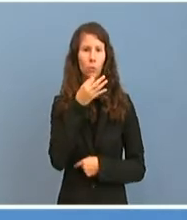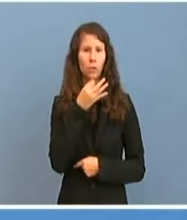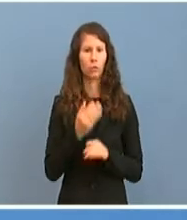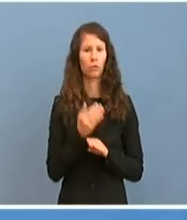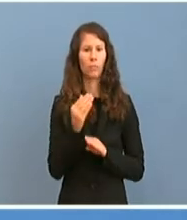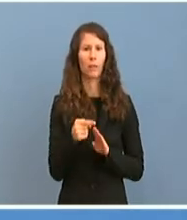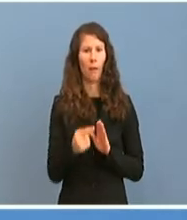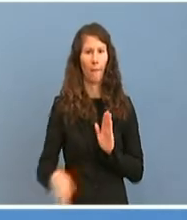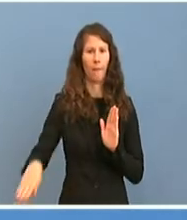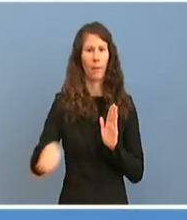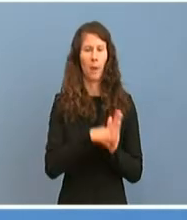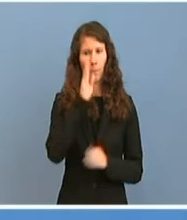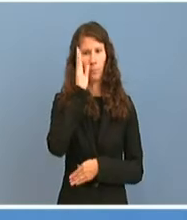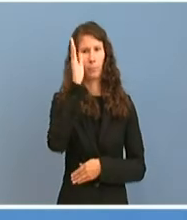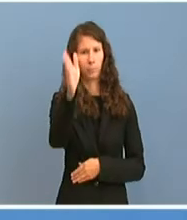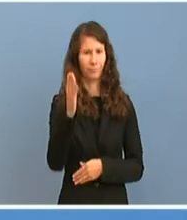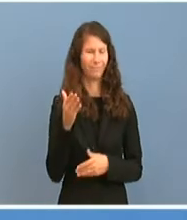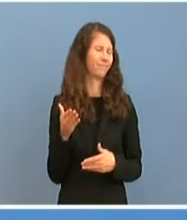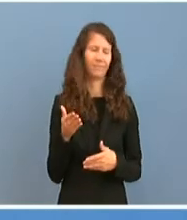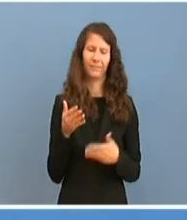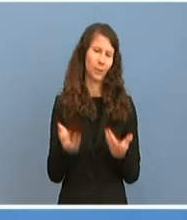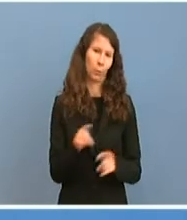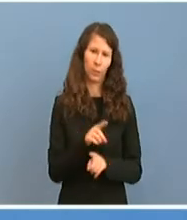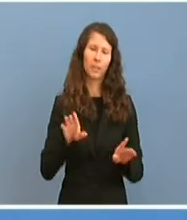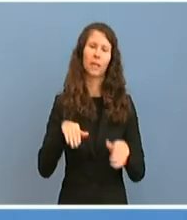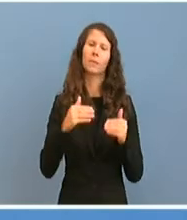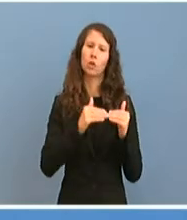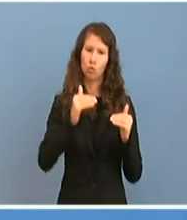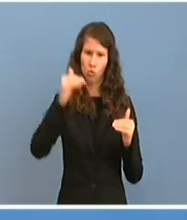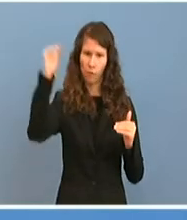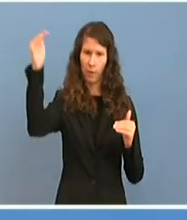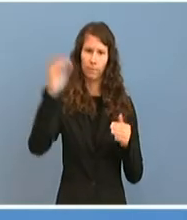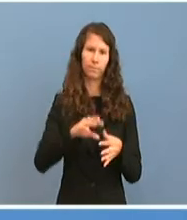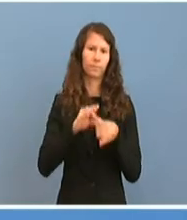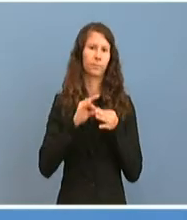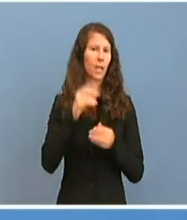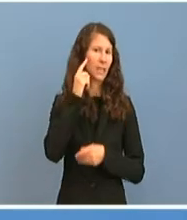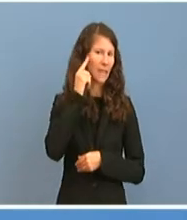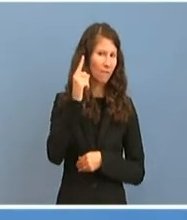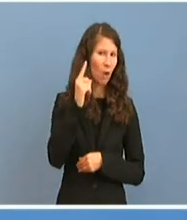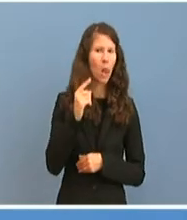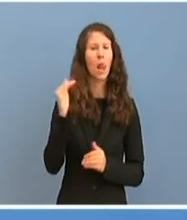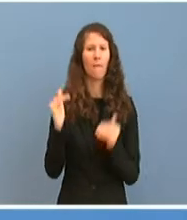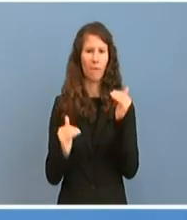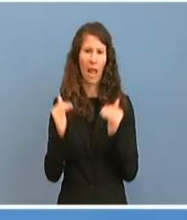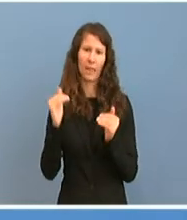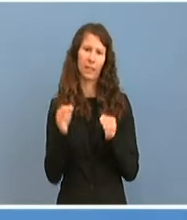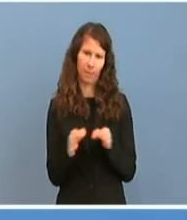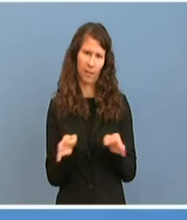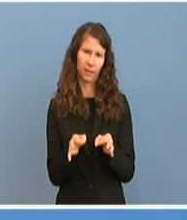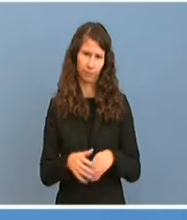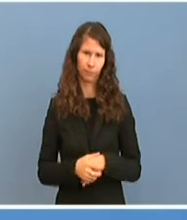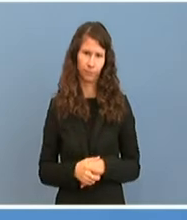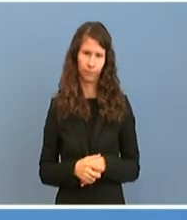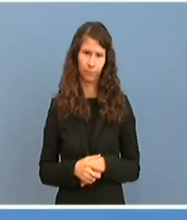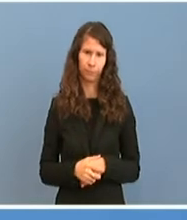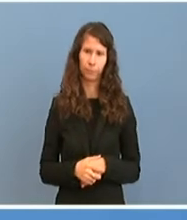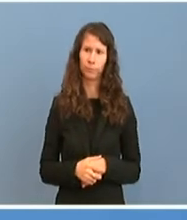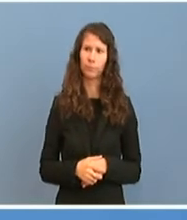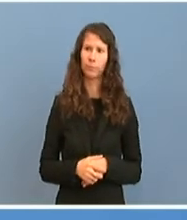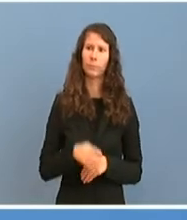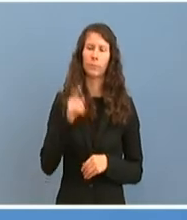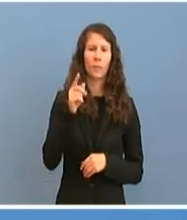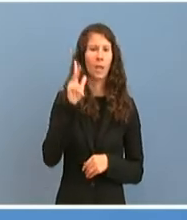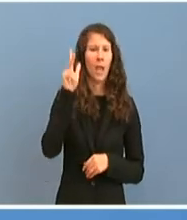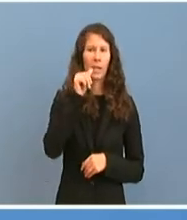setzen, um vor Ort zu sein, sondern das geht abgestuft und so, wie es sinnvoll und verhältnismäßig ist. Die Frage hat sich erledigt. Dann Herr Jung